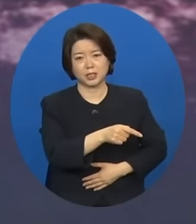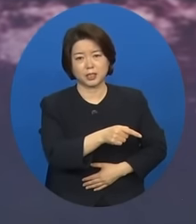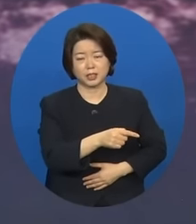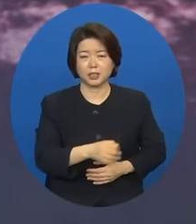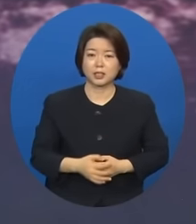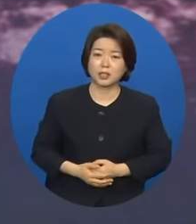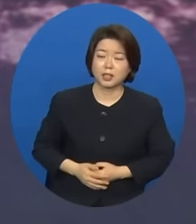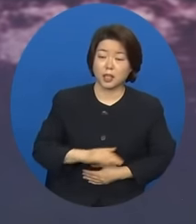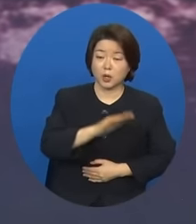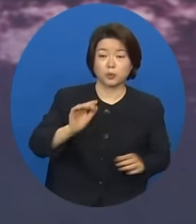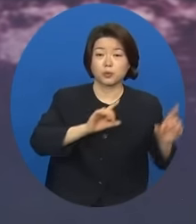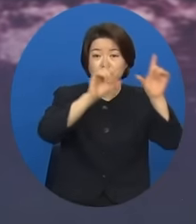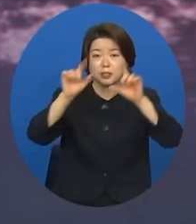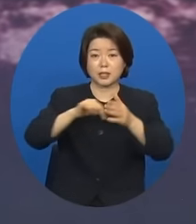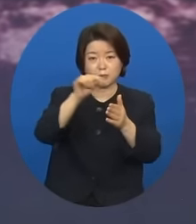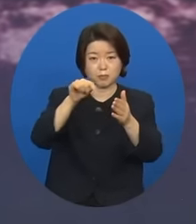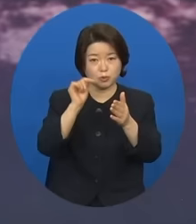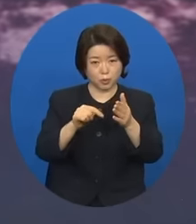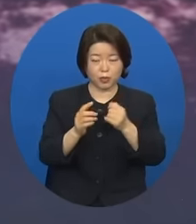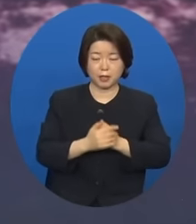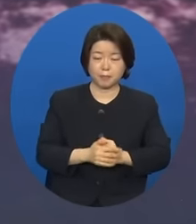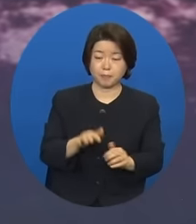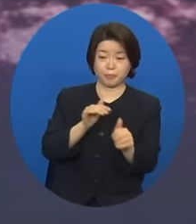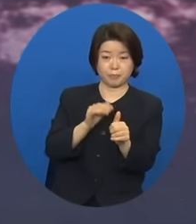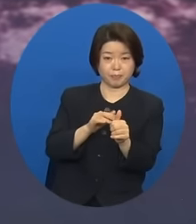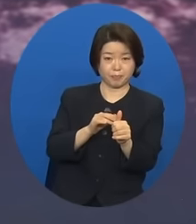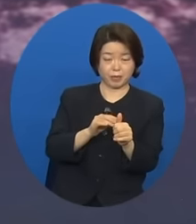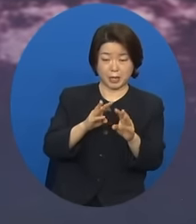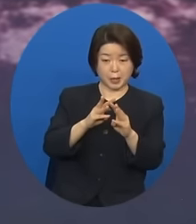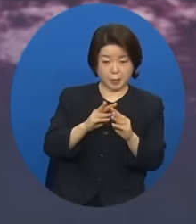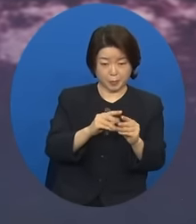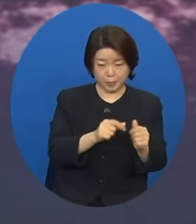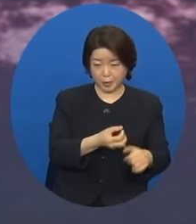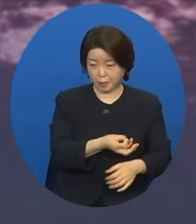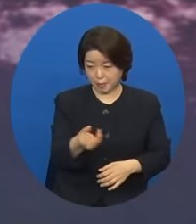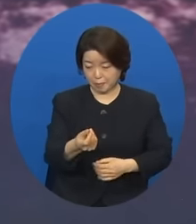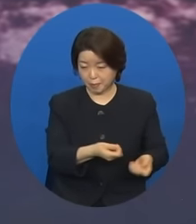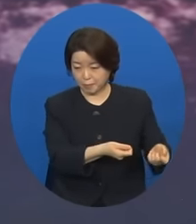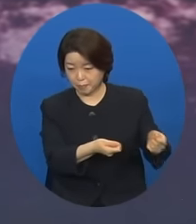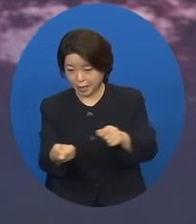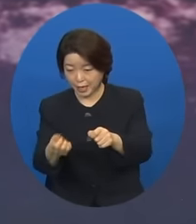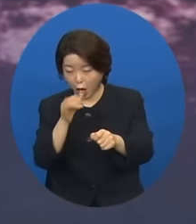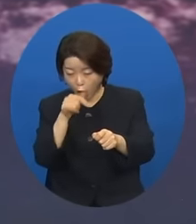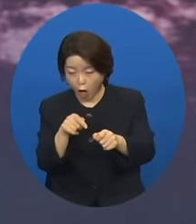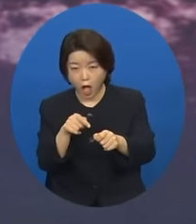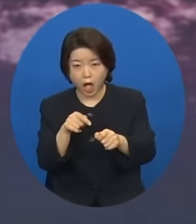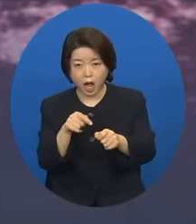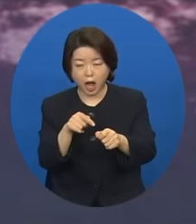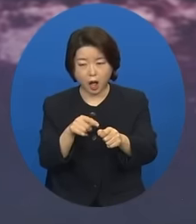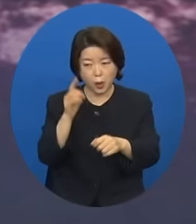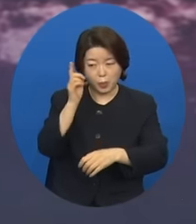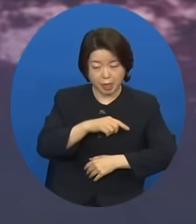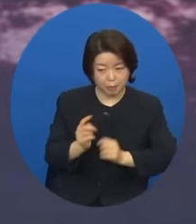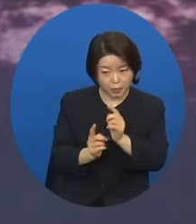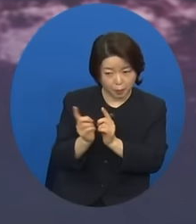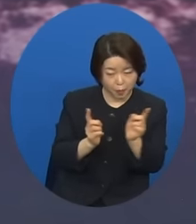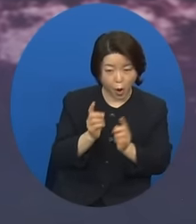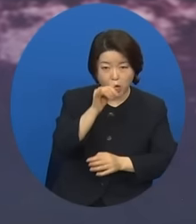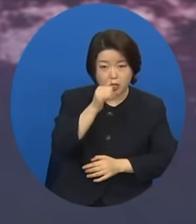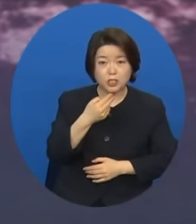혹시 우리의 삶가운데 이런 블레셋이 뿌린 더미가 있지 않은지은 가라지가 있지 않는지 여러분